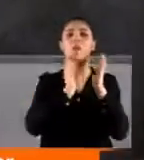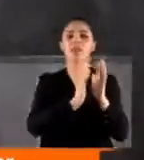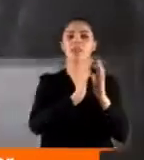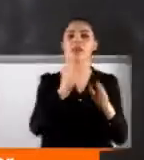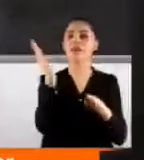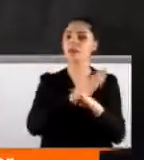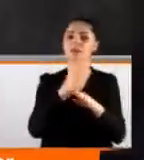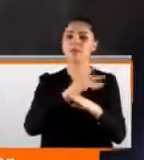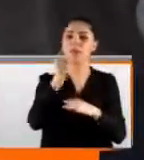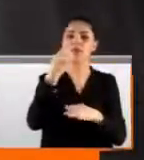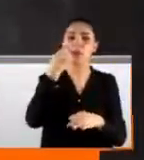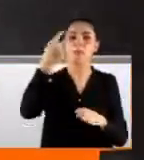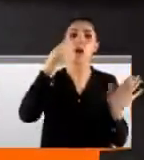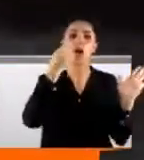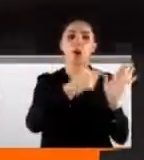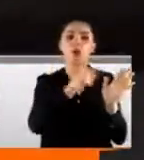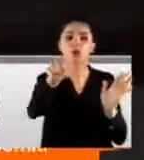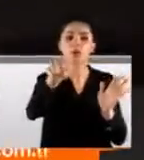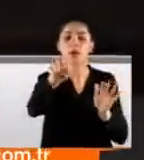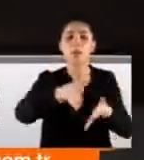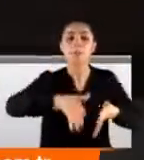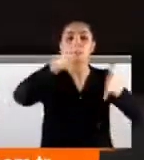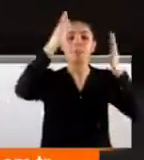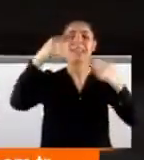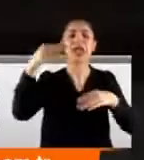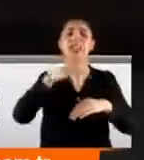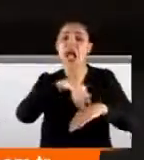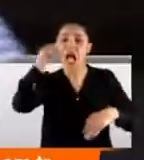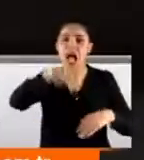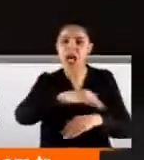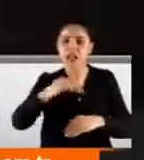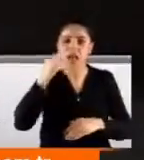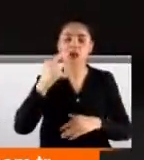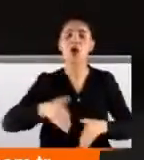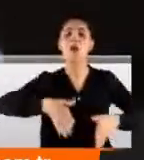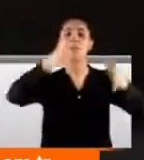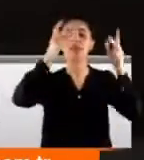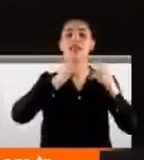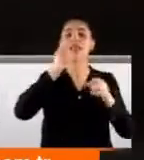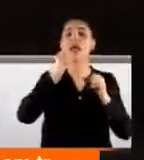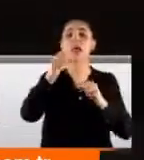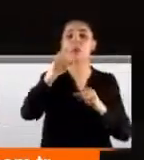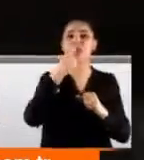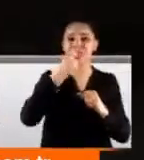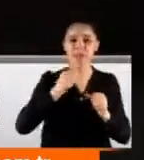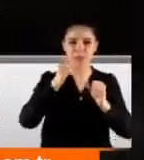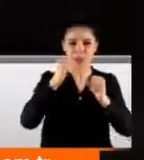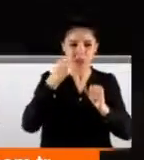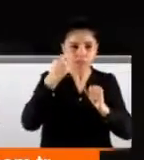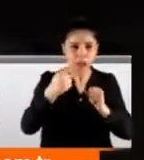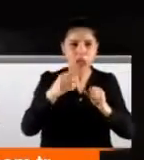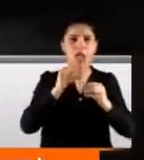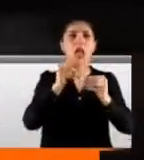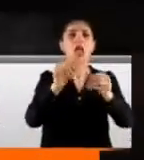Neden taput diyoruz? Hemen gösterelim. Burası binanın zemin katı ve binayı ayakta tutan demirlere bakın. İşte demirler tamamen